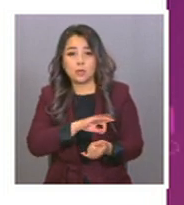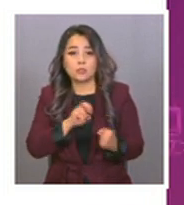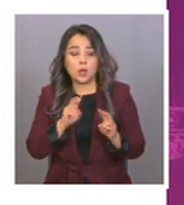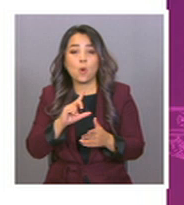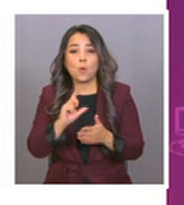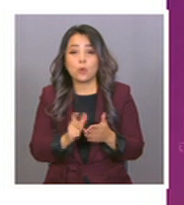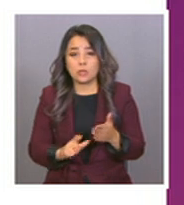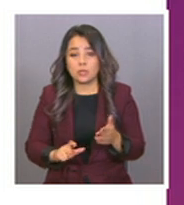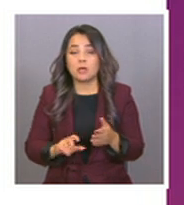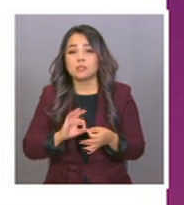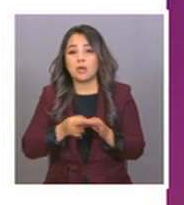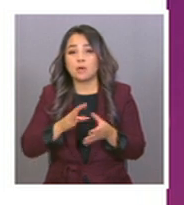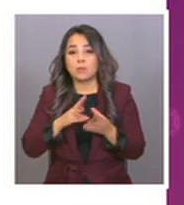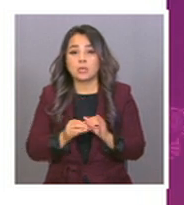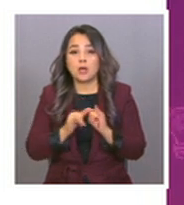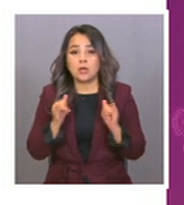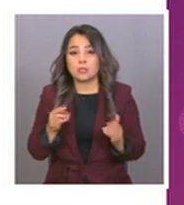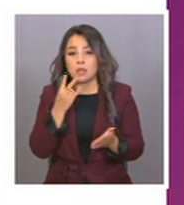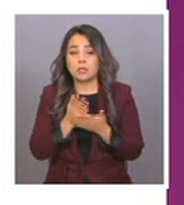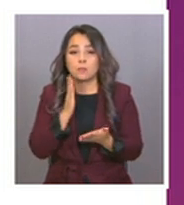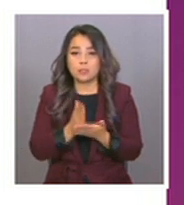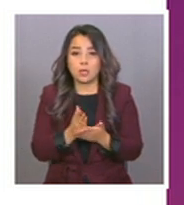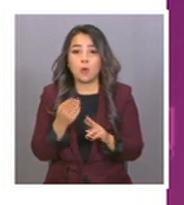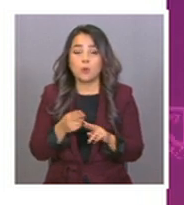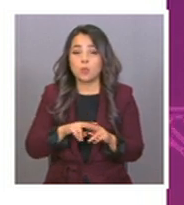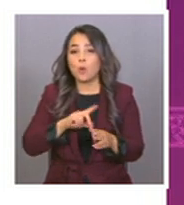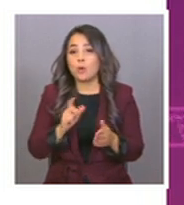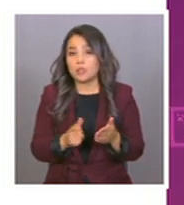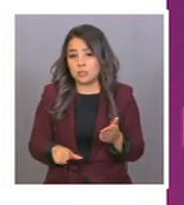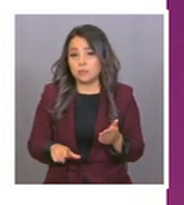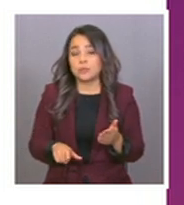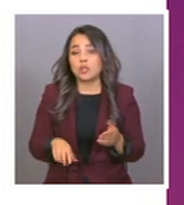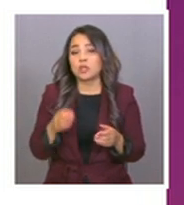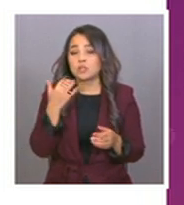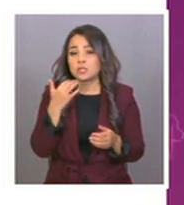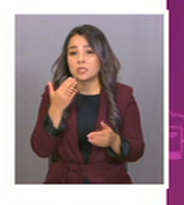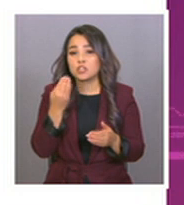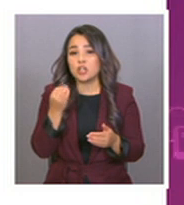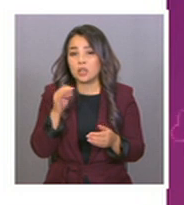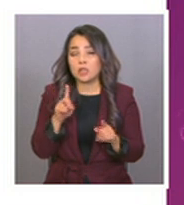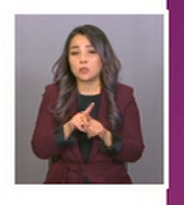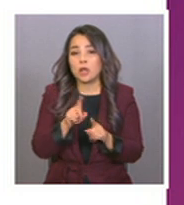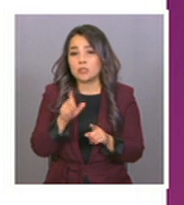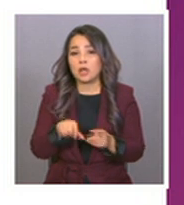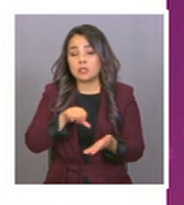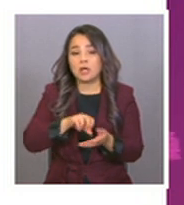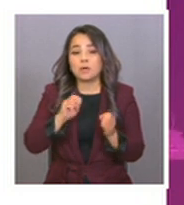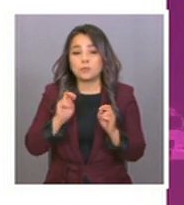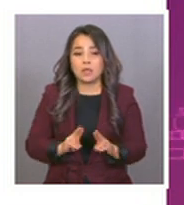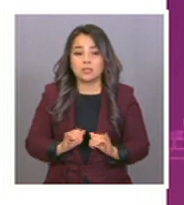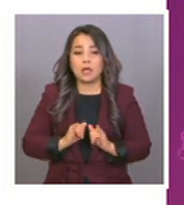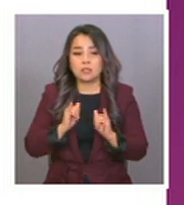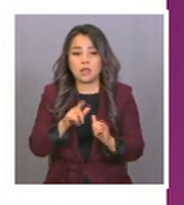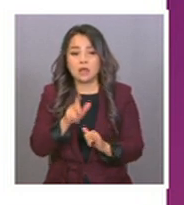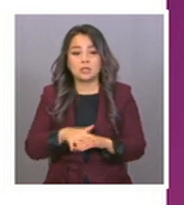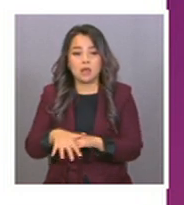өлеңнің әуездігін арттырады. Бұл өлеңді шешен бүкіл адамзатқа арнап отыр. Бүкіл